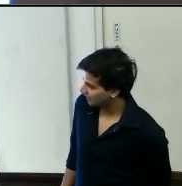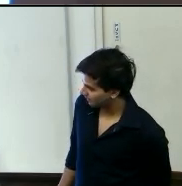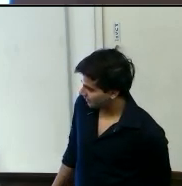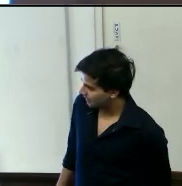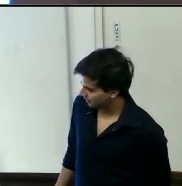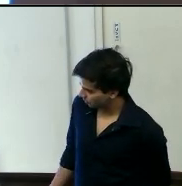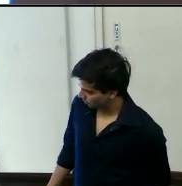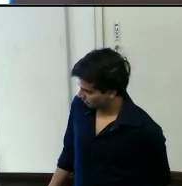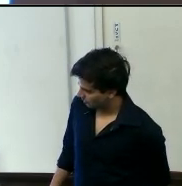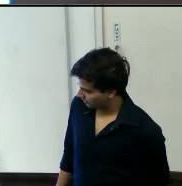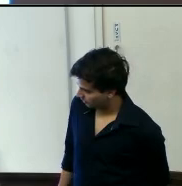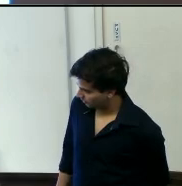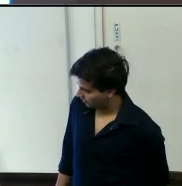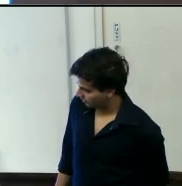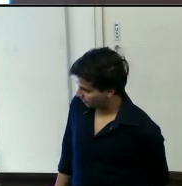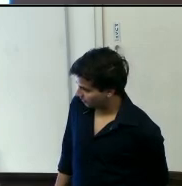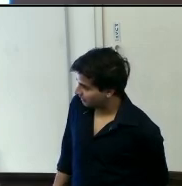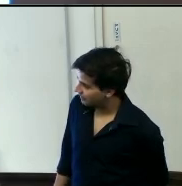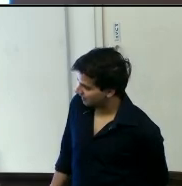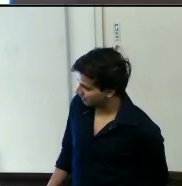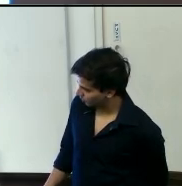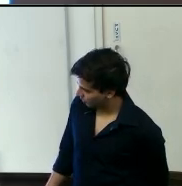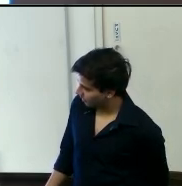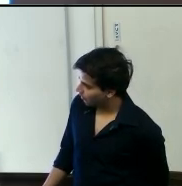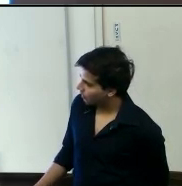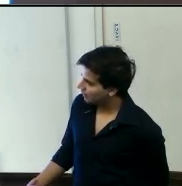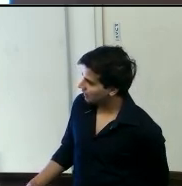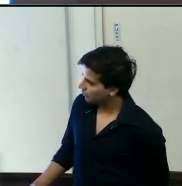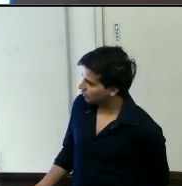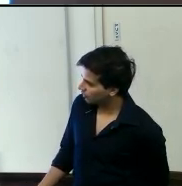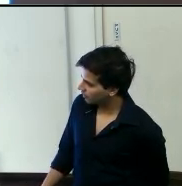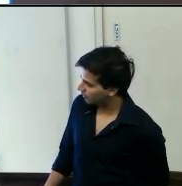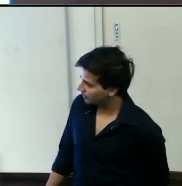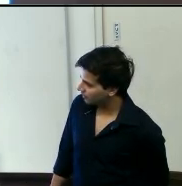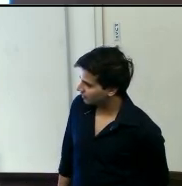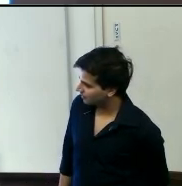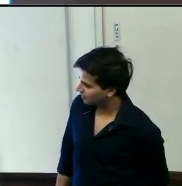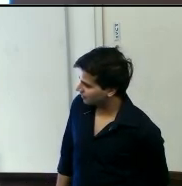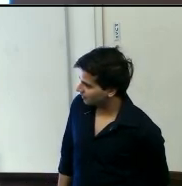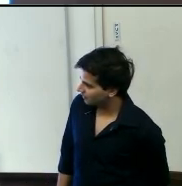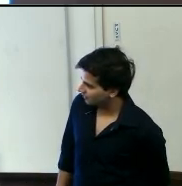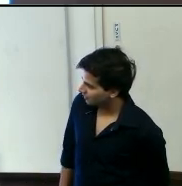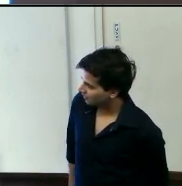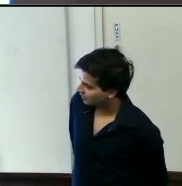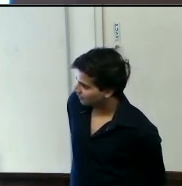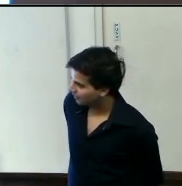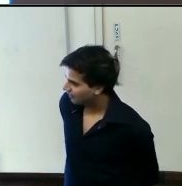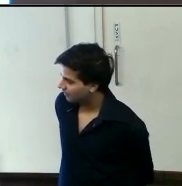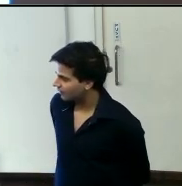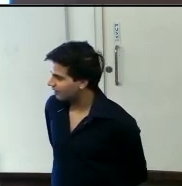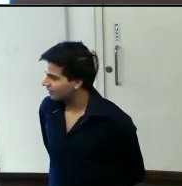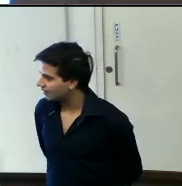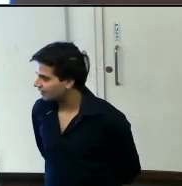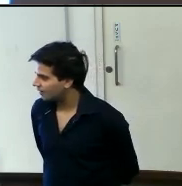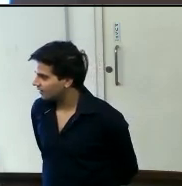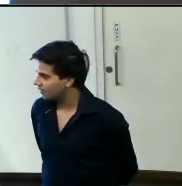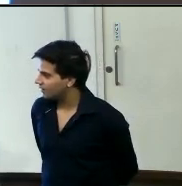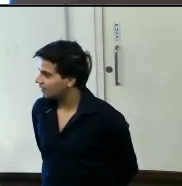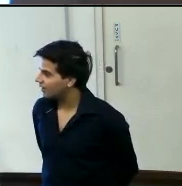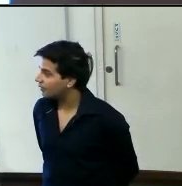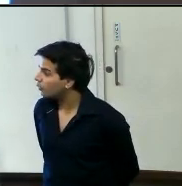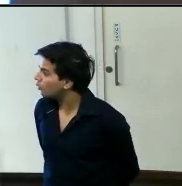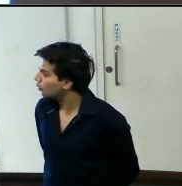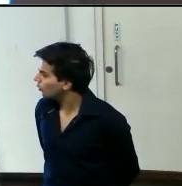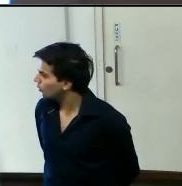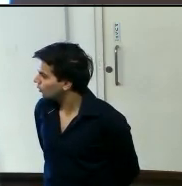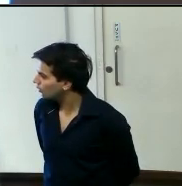ಅವ್ರು ಹೇಳ್ಕೊತಾರೆ ಅದ್ರ ಬಗ್ಗೆ ಒಂದು. ಅಥವಾ ಇನ್ನು ಕೆಲವು ಕಡೆಗೆ ಇವಾಗ ಇಲ್ಲಿ ಪ್ಲಾಸ್ಟಿಕ್ ಬಾಟ್ಲ್ ಇಡೋದಿಲ್ಲ, ಗಾಜಿನ ಬಾಟ್ಲಿಟ್ಟು ನಮಗೆ ಇದರಲ್ಲಿ ನೀರು ಕೊಟ್ಟಿದ್ದಾರೆ. ಅದೊಂದು